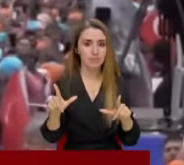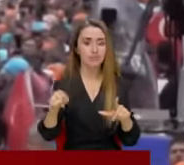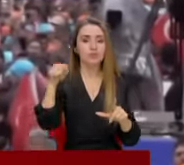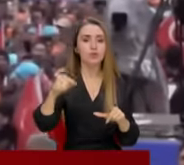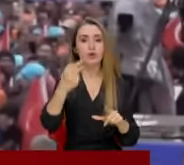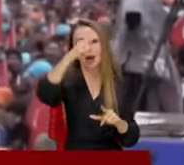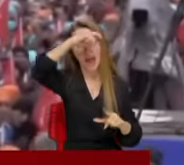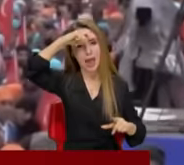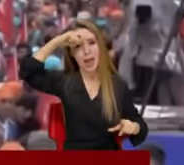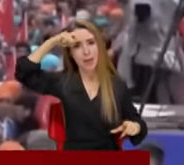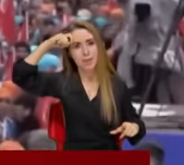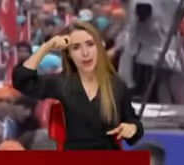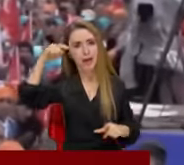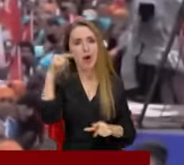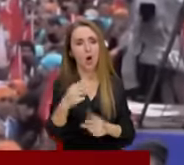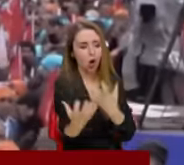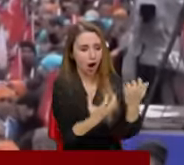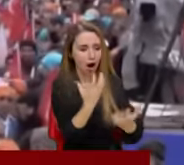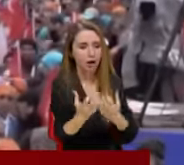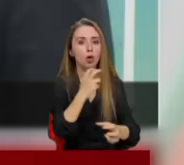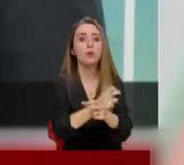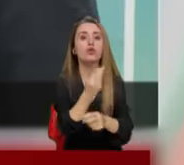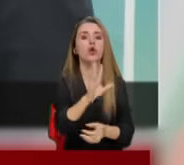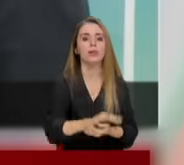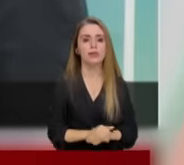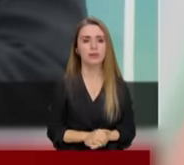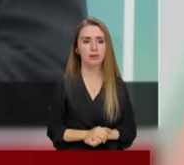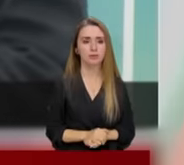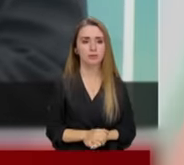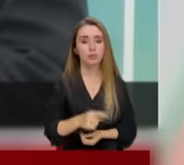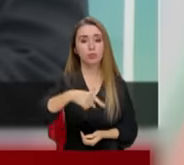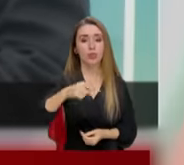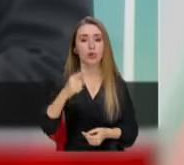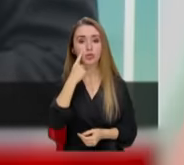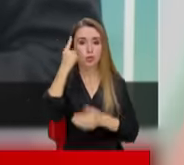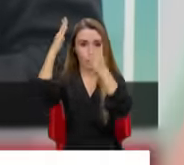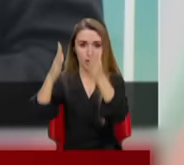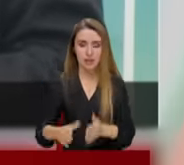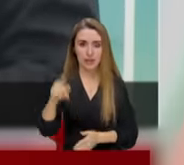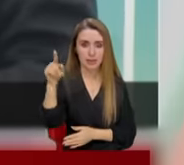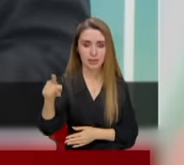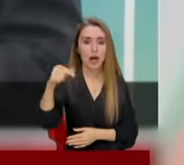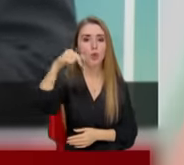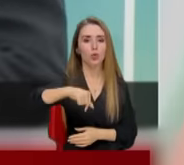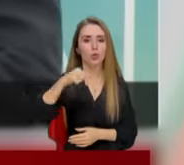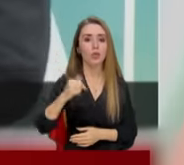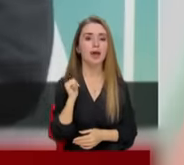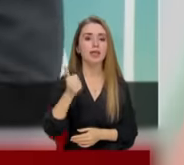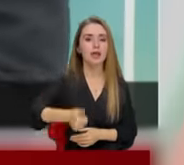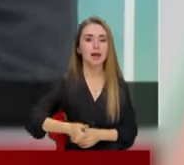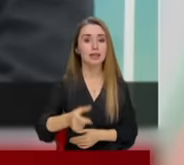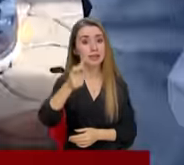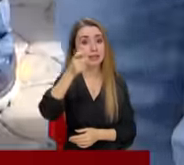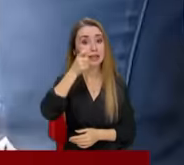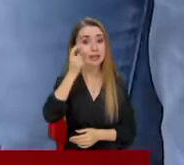verdiğimiz emek, tahsis ettiğimiz kaynak boşa gitmesin. Emeklilerle ilgili Cumhurbaşkanımızı bugün de yarın da çok